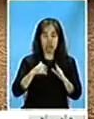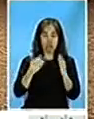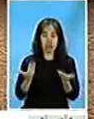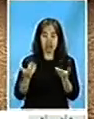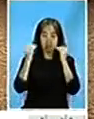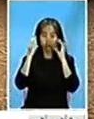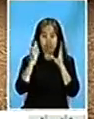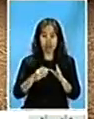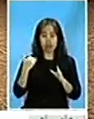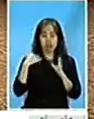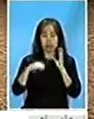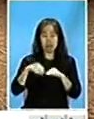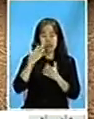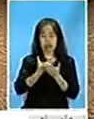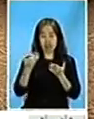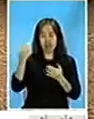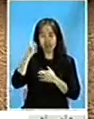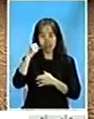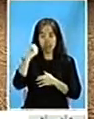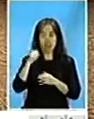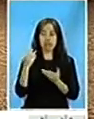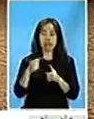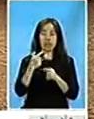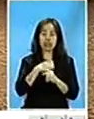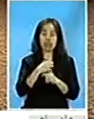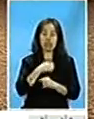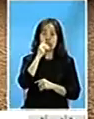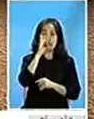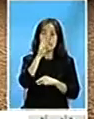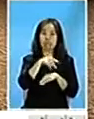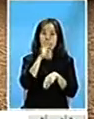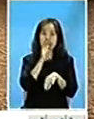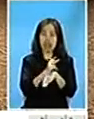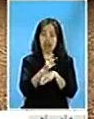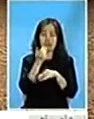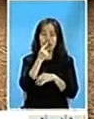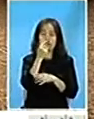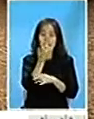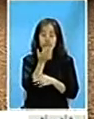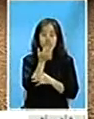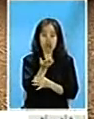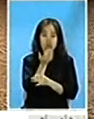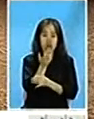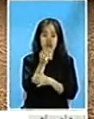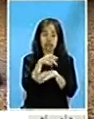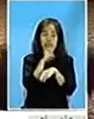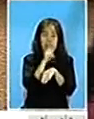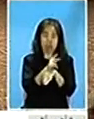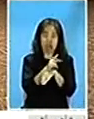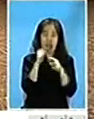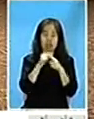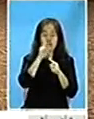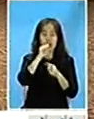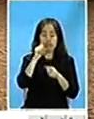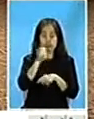ก็ได้แค่10เครื่องเหล่านี้เป็นต้นดิฉันก็อยากจะกราบเรียนว่าวิงวอนนะคะกราบเรียนท่านประธานผ่านไปยังเพื่อนสมาชิกว่